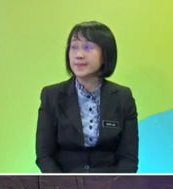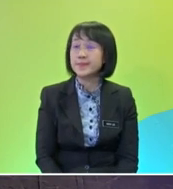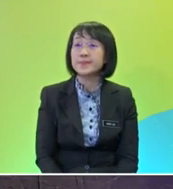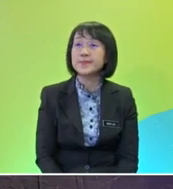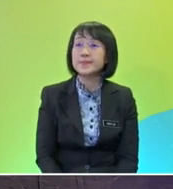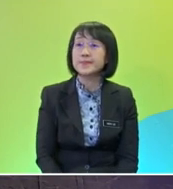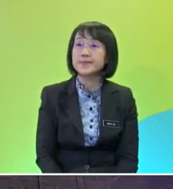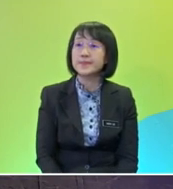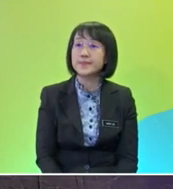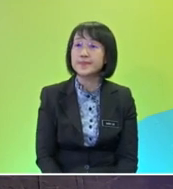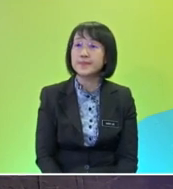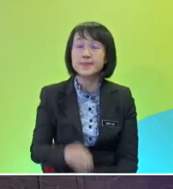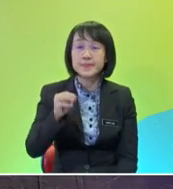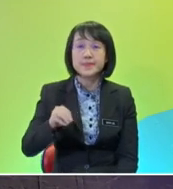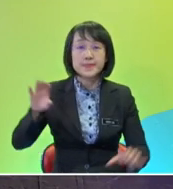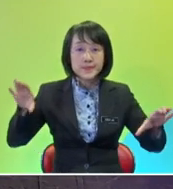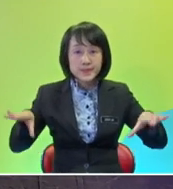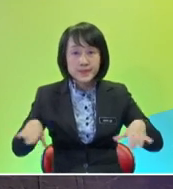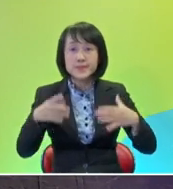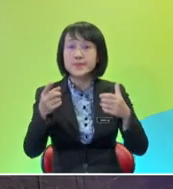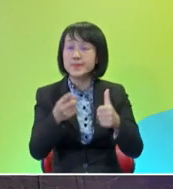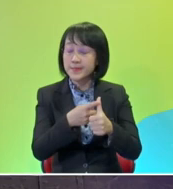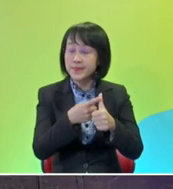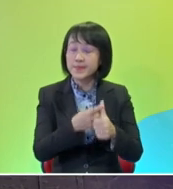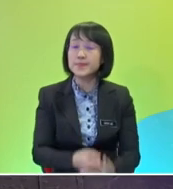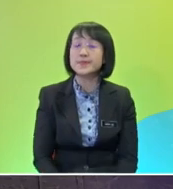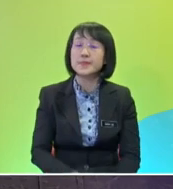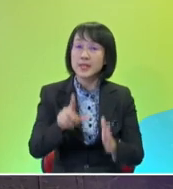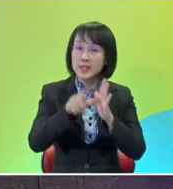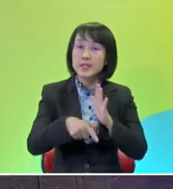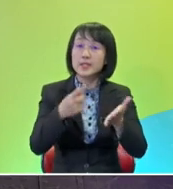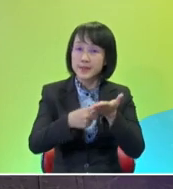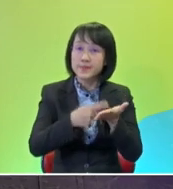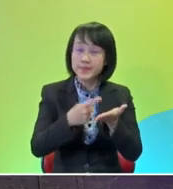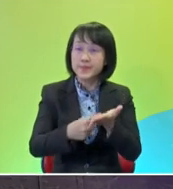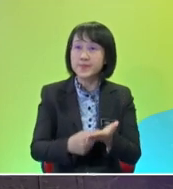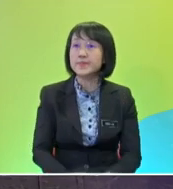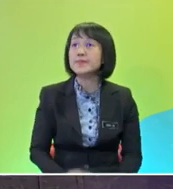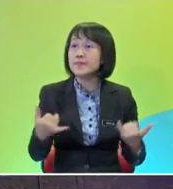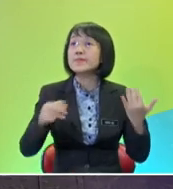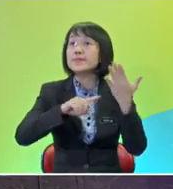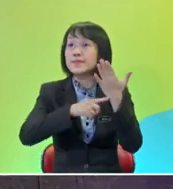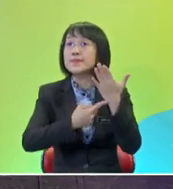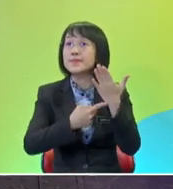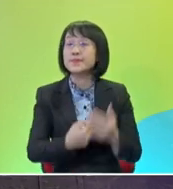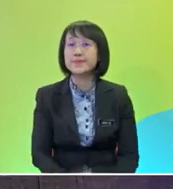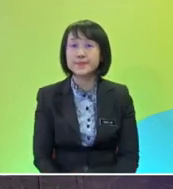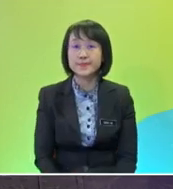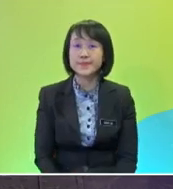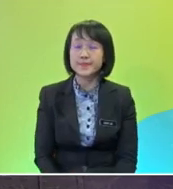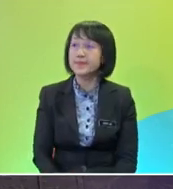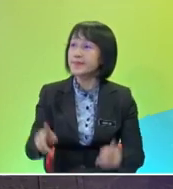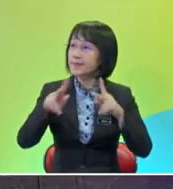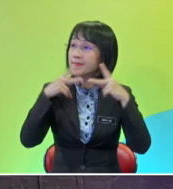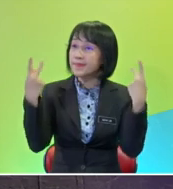Murid-murid buat dulu, kita berbincang. Okey. Okey, dah boleh mulakan ya. Okey. Baiklah, cikgu. Jadi, keluarga